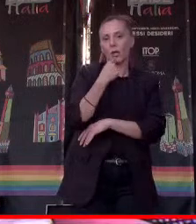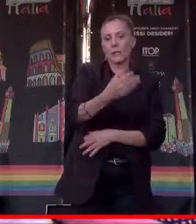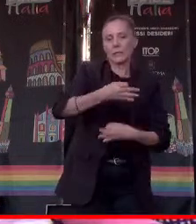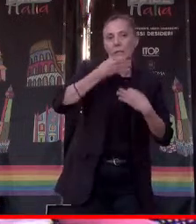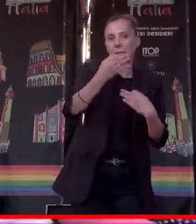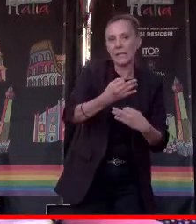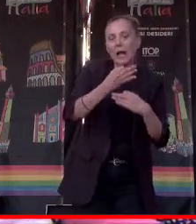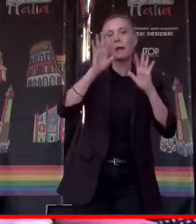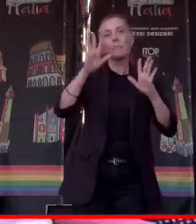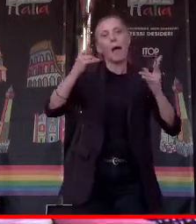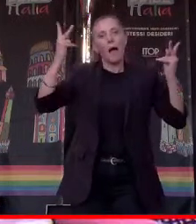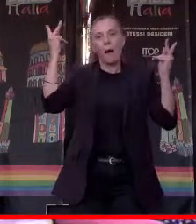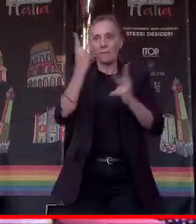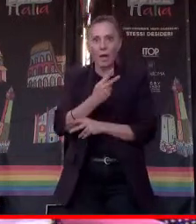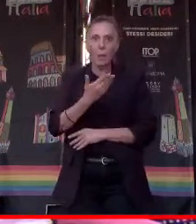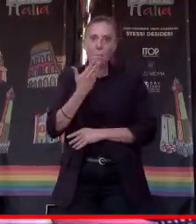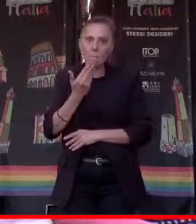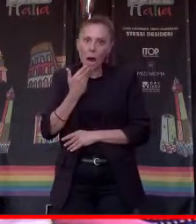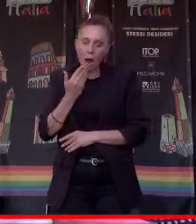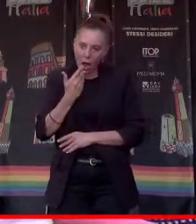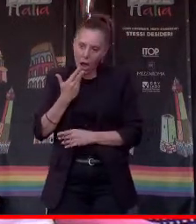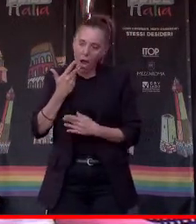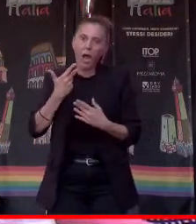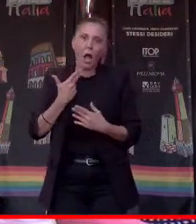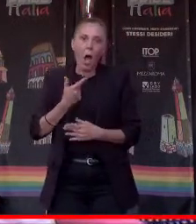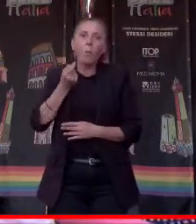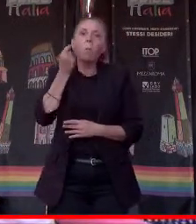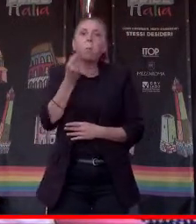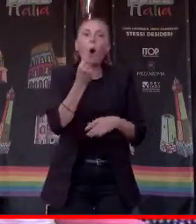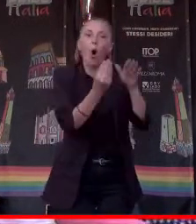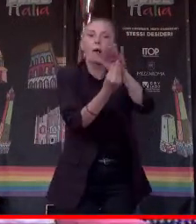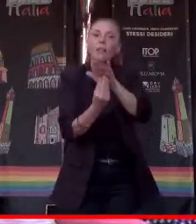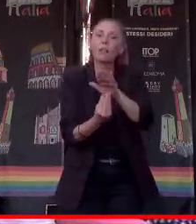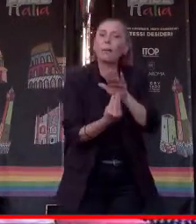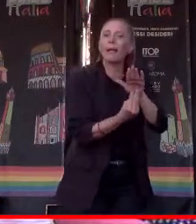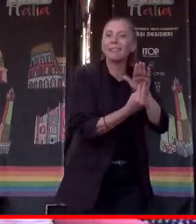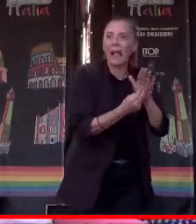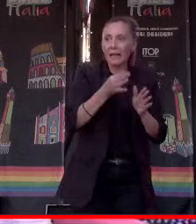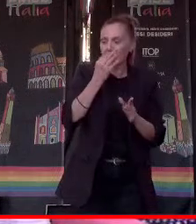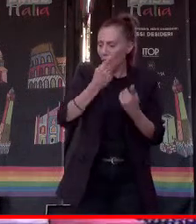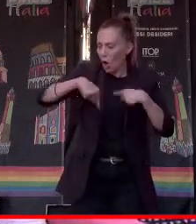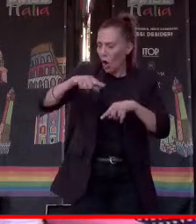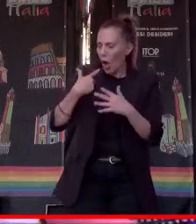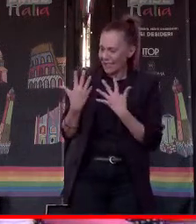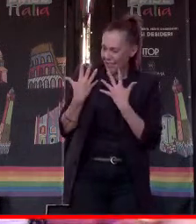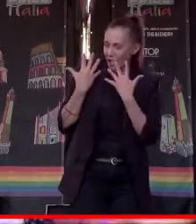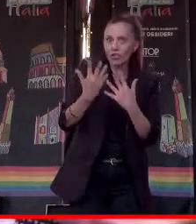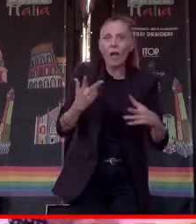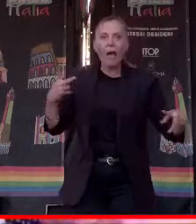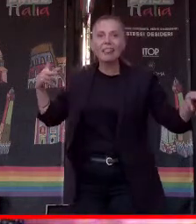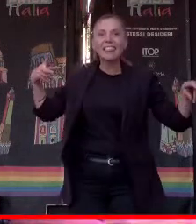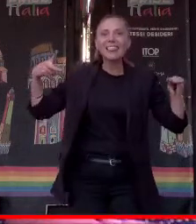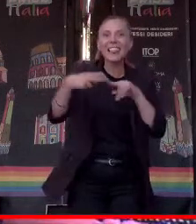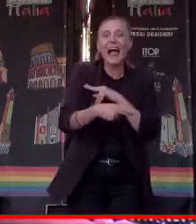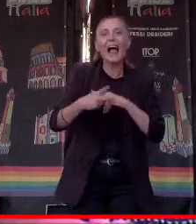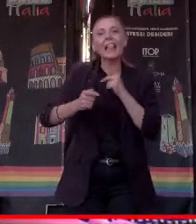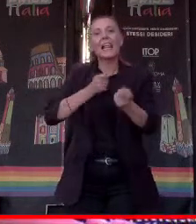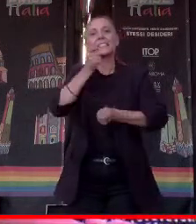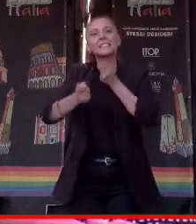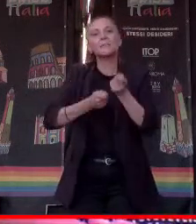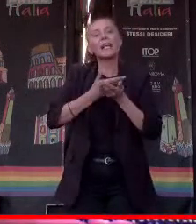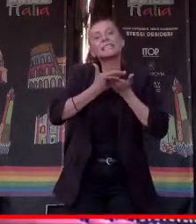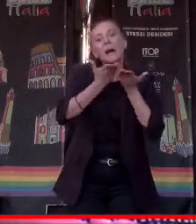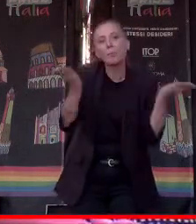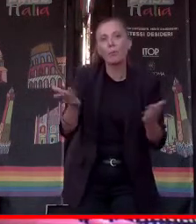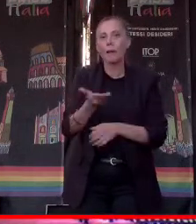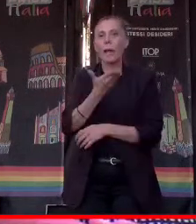della carenza di personale dell'amministrazione pubblica, cioè noi veniamo da 10 anni di tagli alla spesa pubblica,